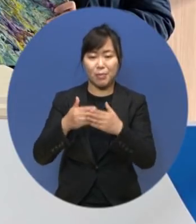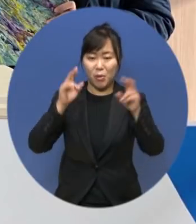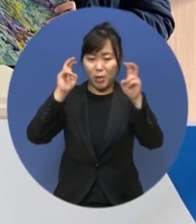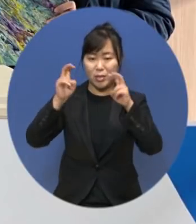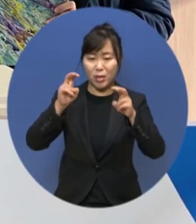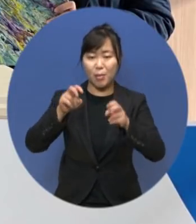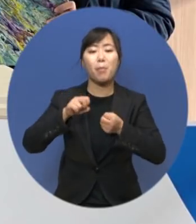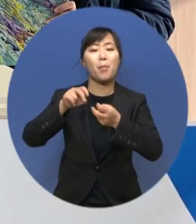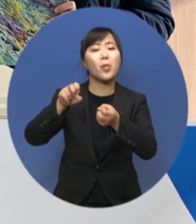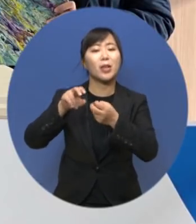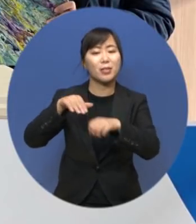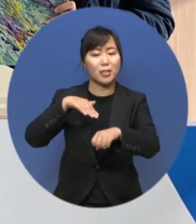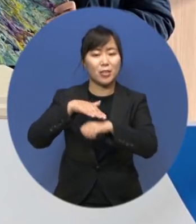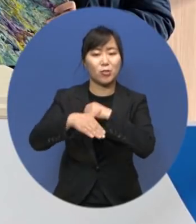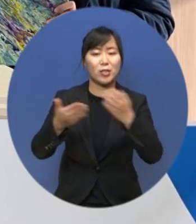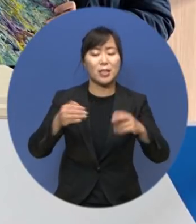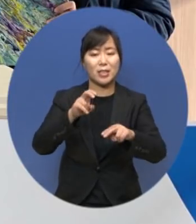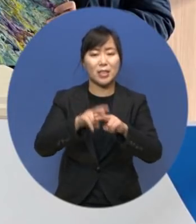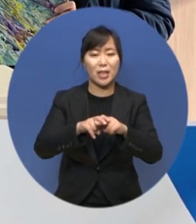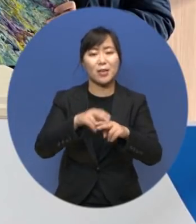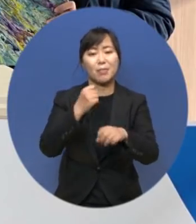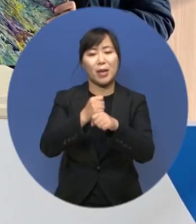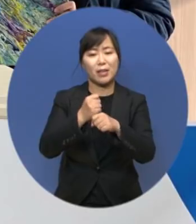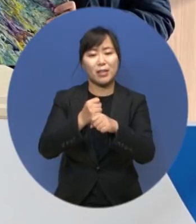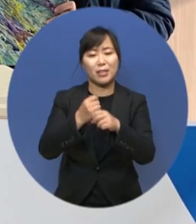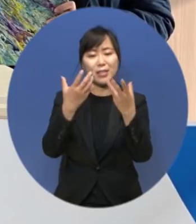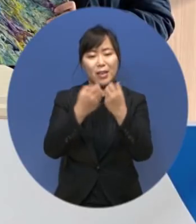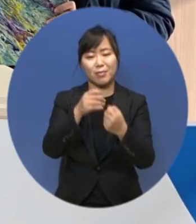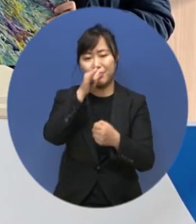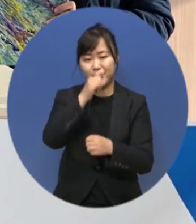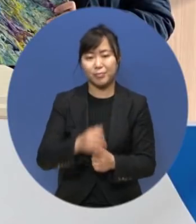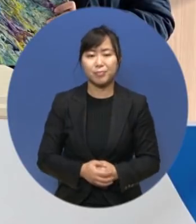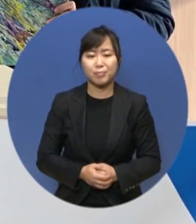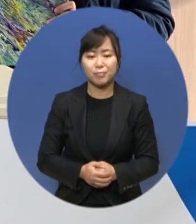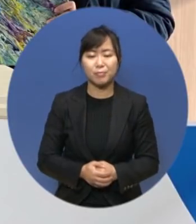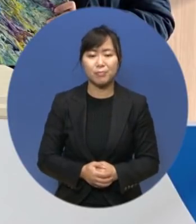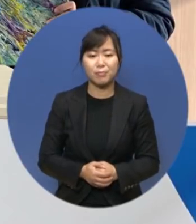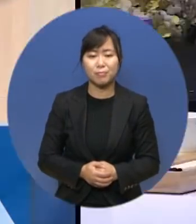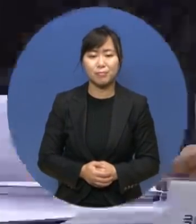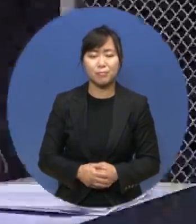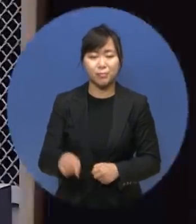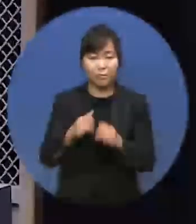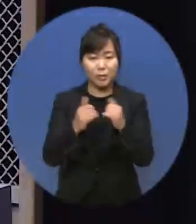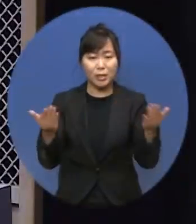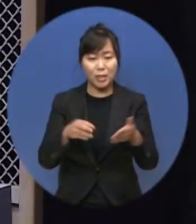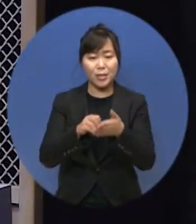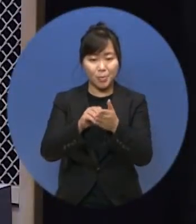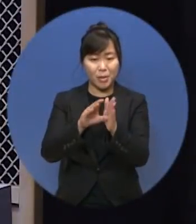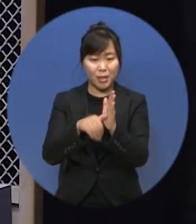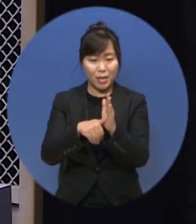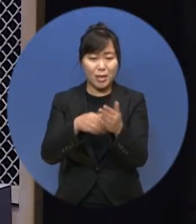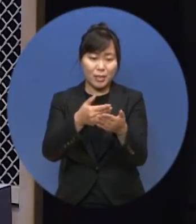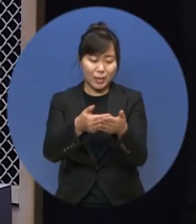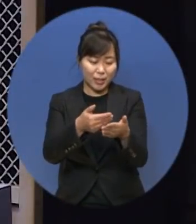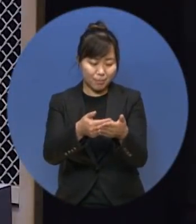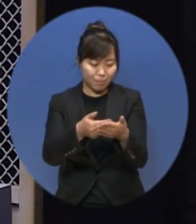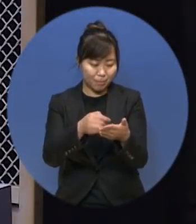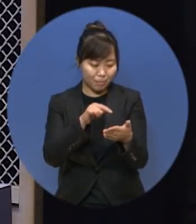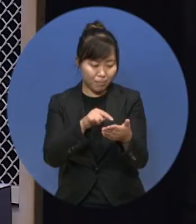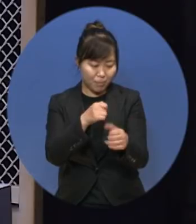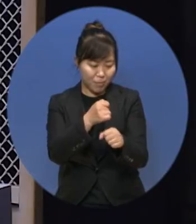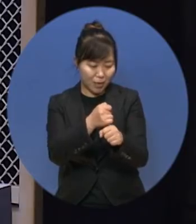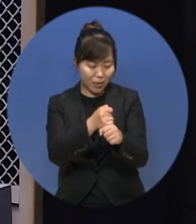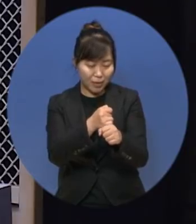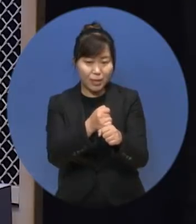이제 납품하는 것으로 이렇게 일자리 창출된 사례가 있습니다. 이분들이 취업할 때 이제 그림으로